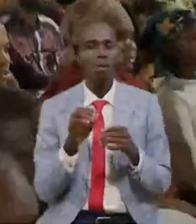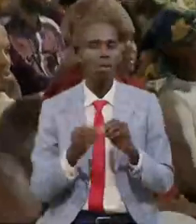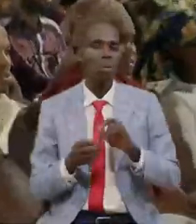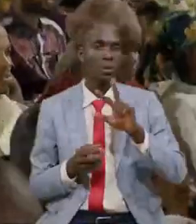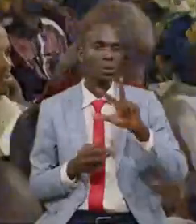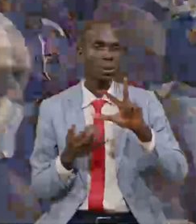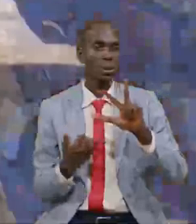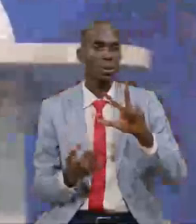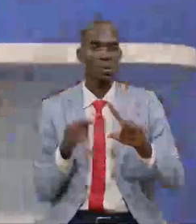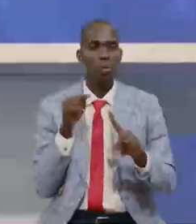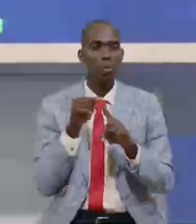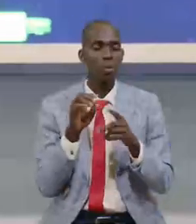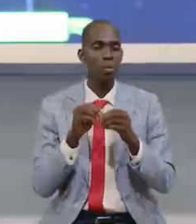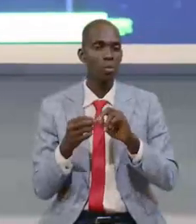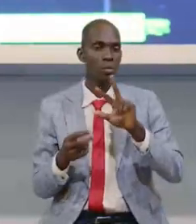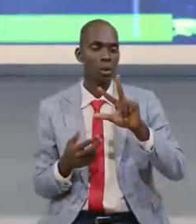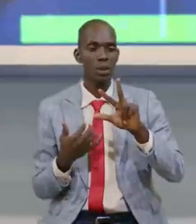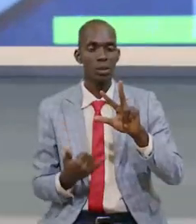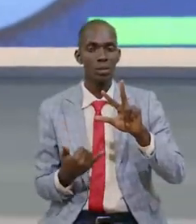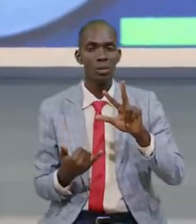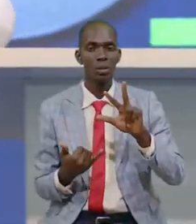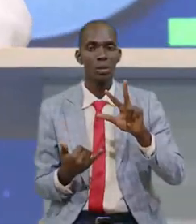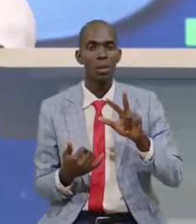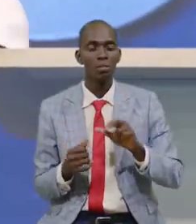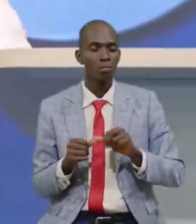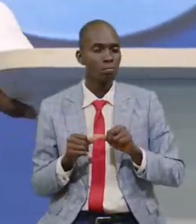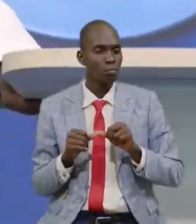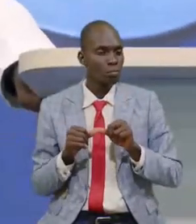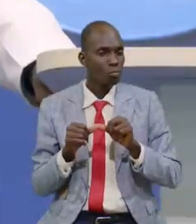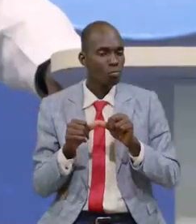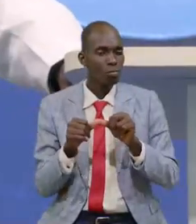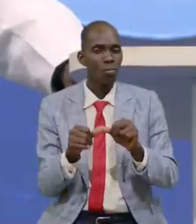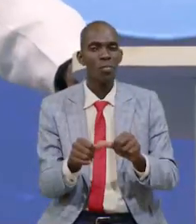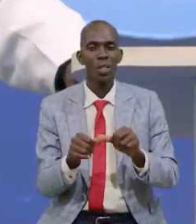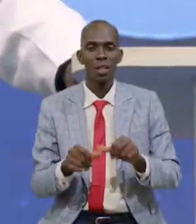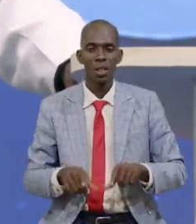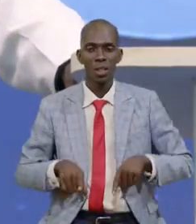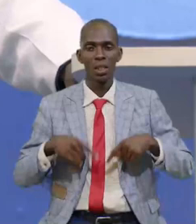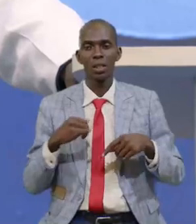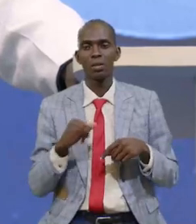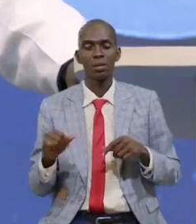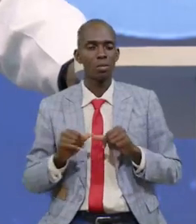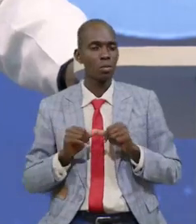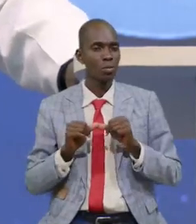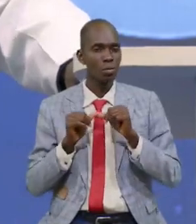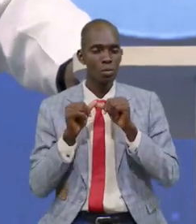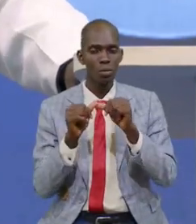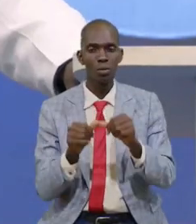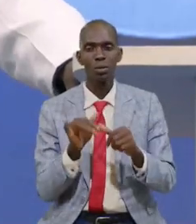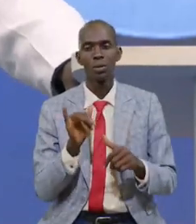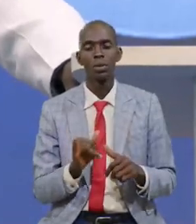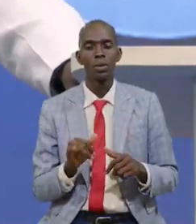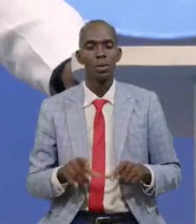maintenant. Troisième point. Vivre perpétuellement. Vivre